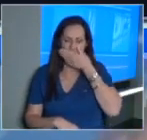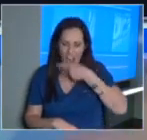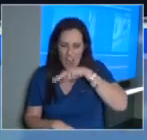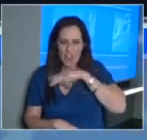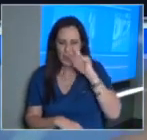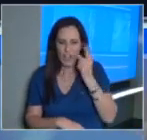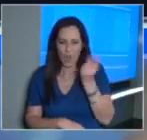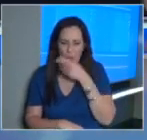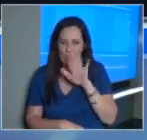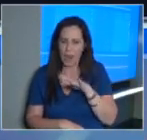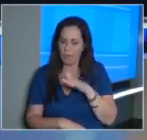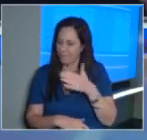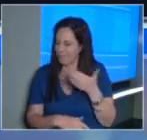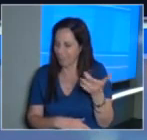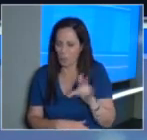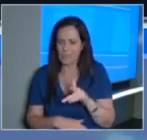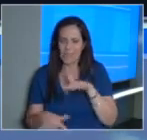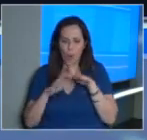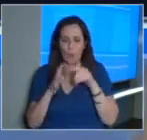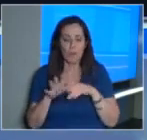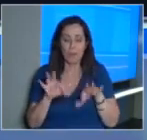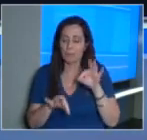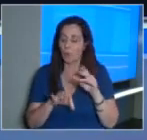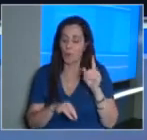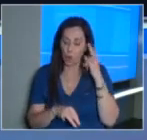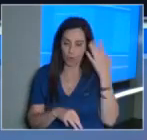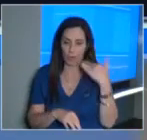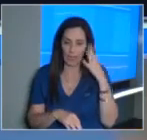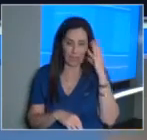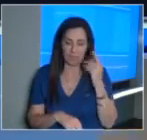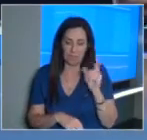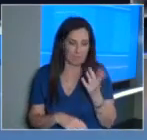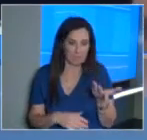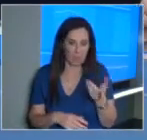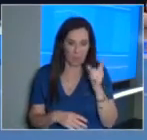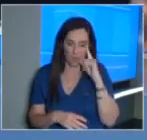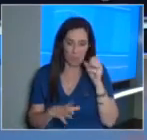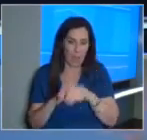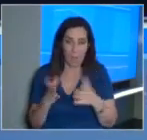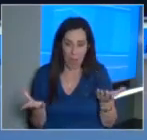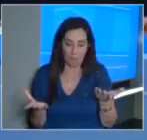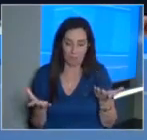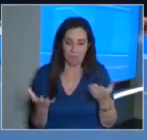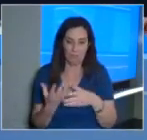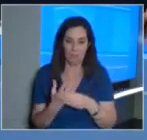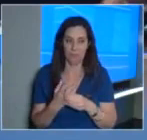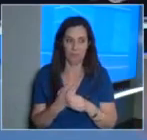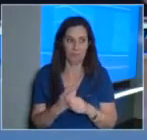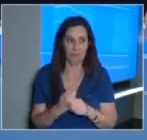כל... גם, האמת היא גם קואליציה וגם אופוזיציה. מערכת בחירות לא חושב שהיא הייתה כיפית, ולא כל כך חושב שהיא תרמה הרבה